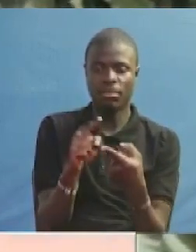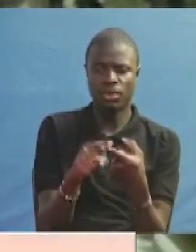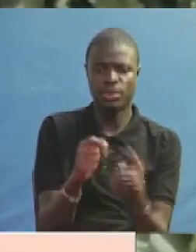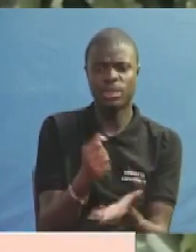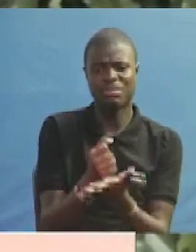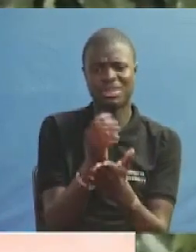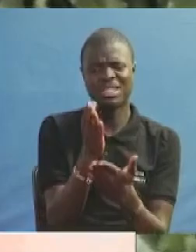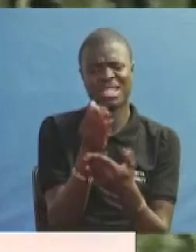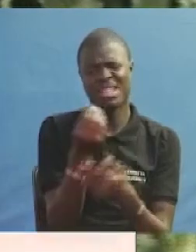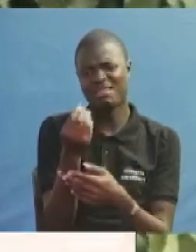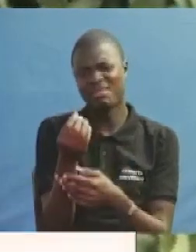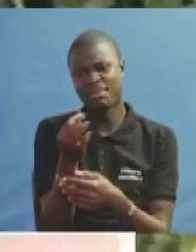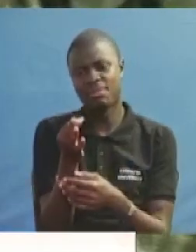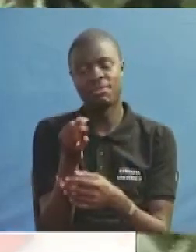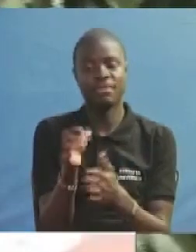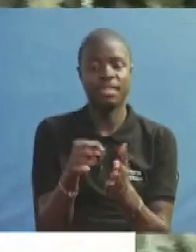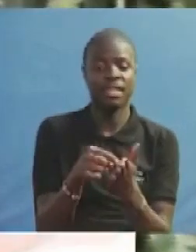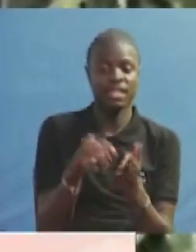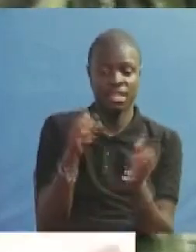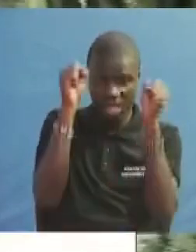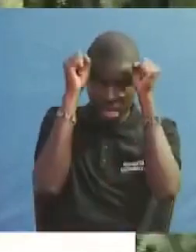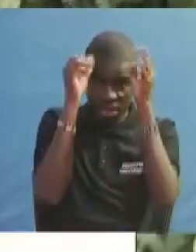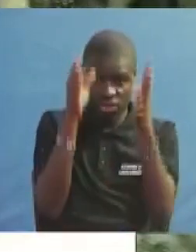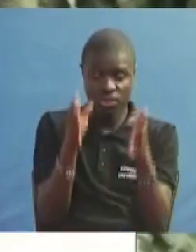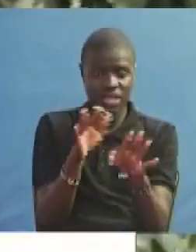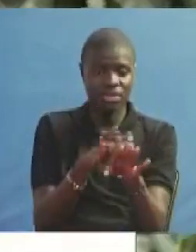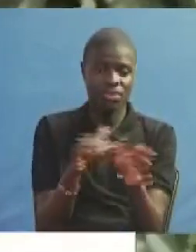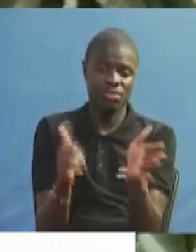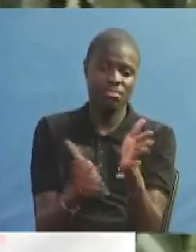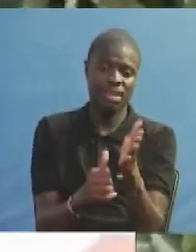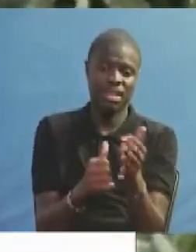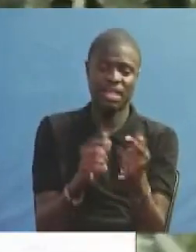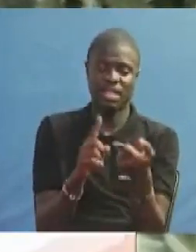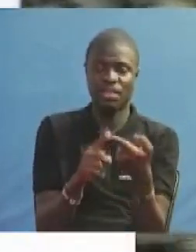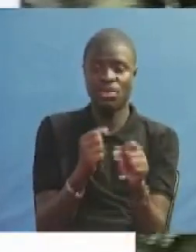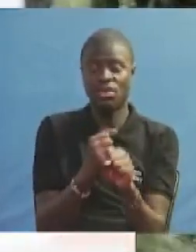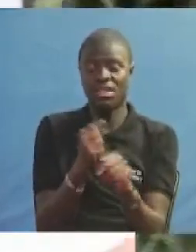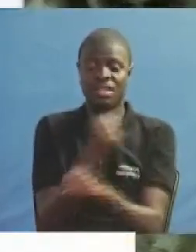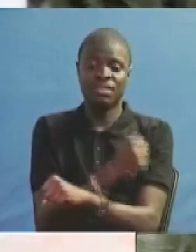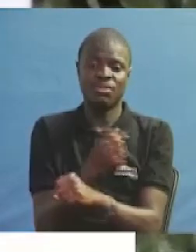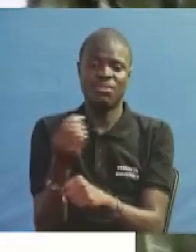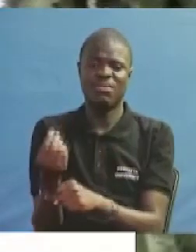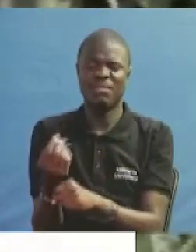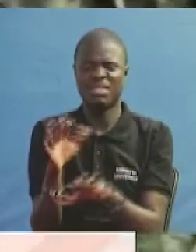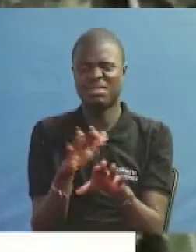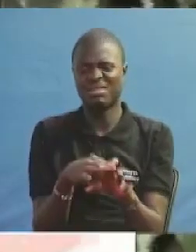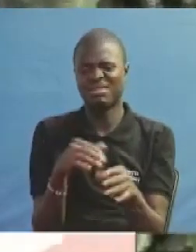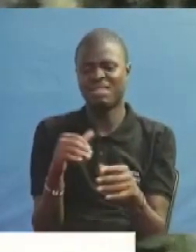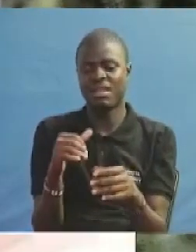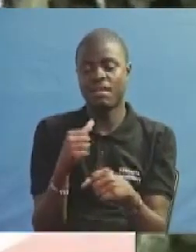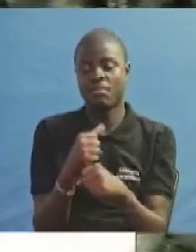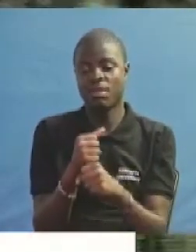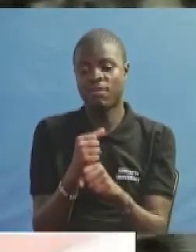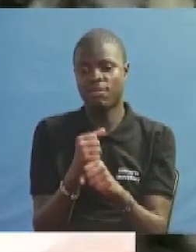the students who are experiencing the challenges, especially on matters to do with the school fees. In terms of performance